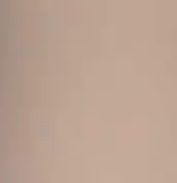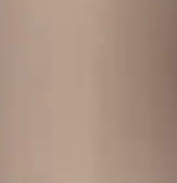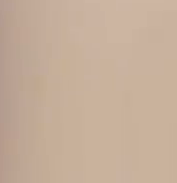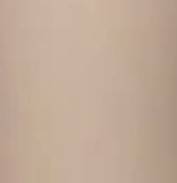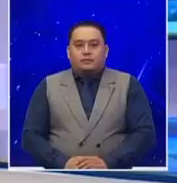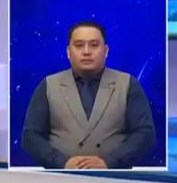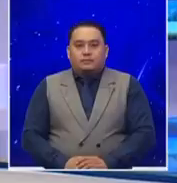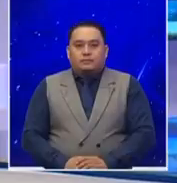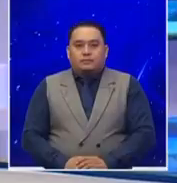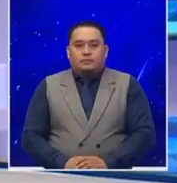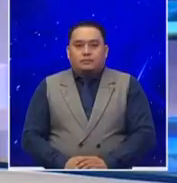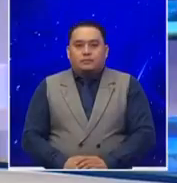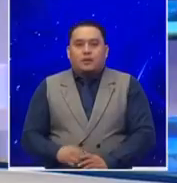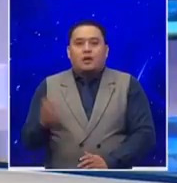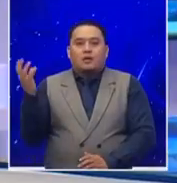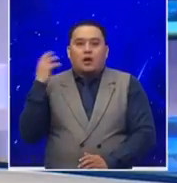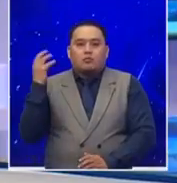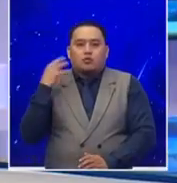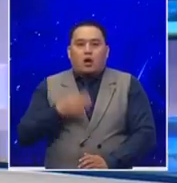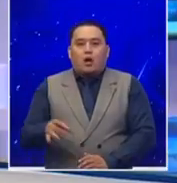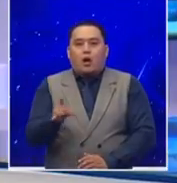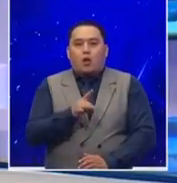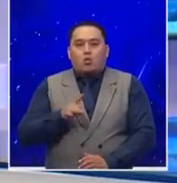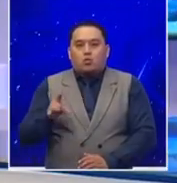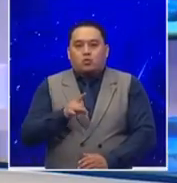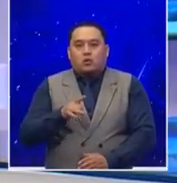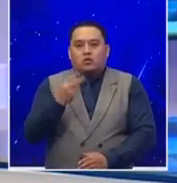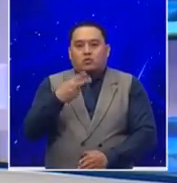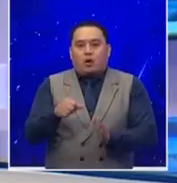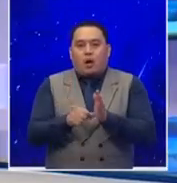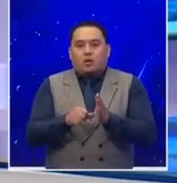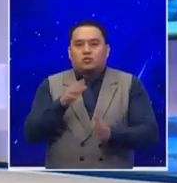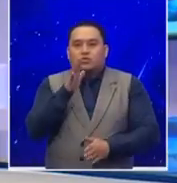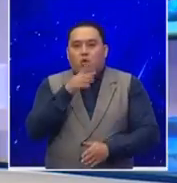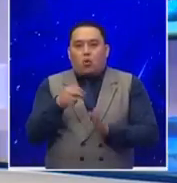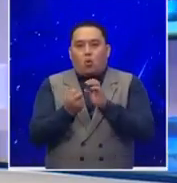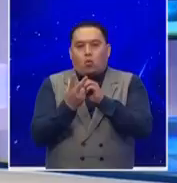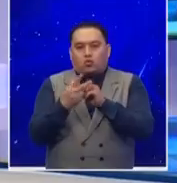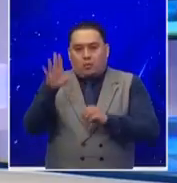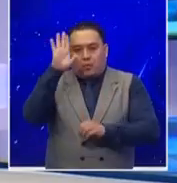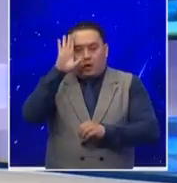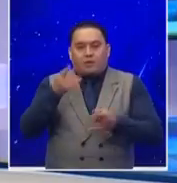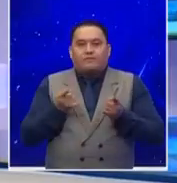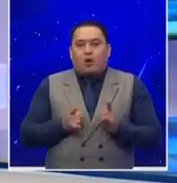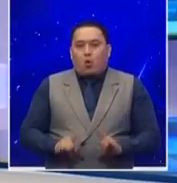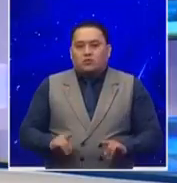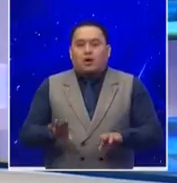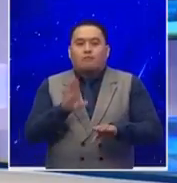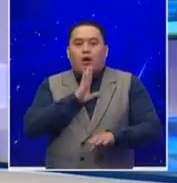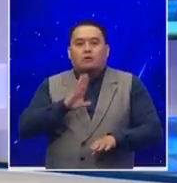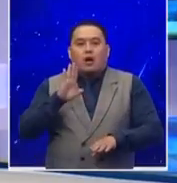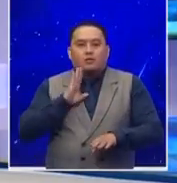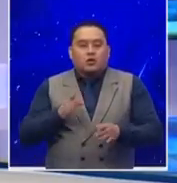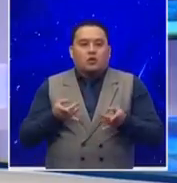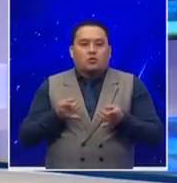Талдықорған. Кербұлақ ауданы Сарыөзек кентінде 26 жылда 13 баланы өмірге келген ана тұрады. Ол